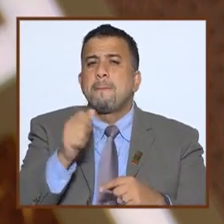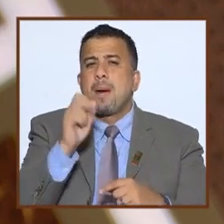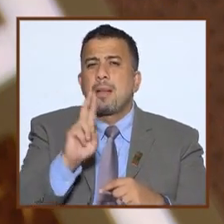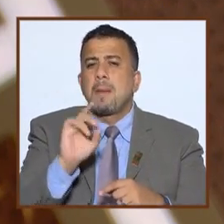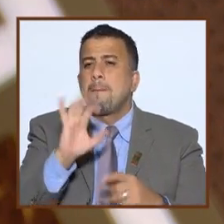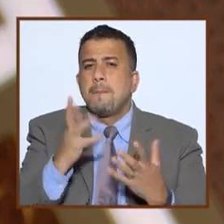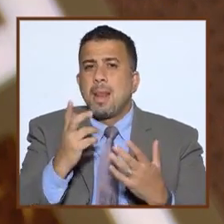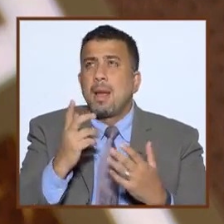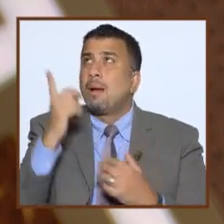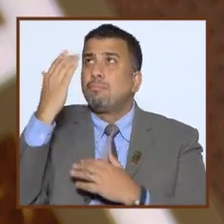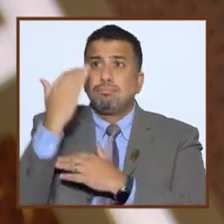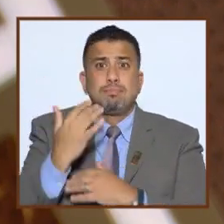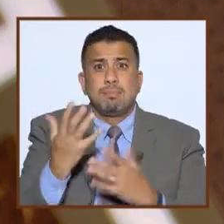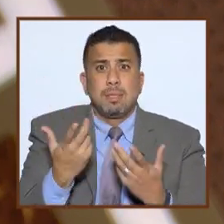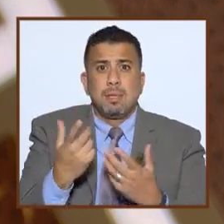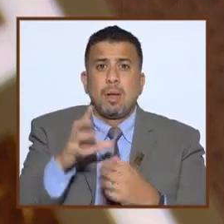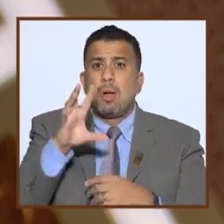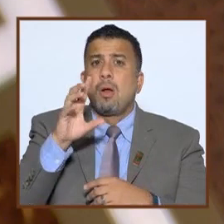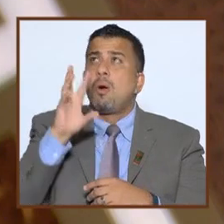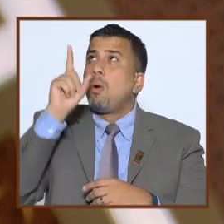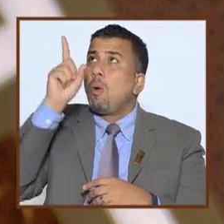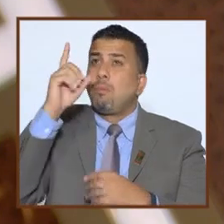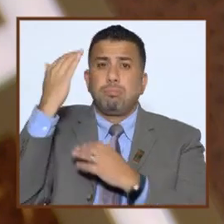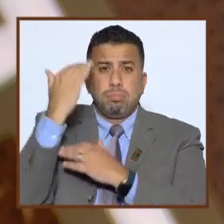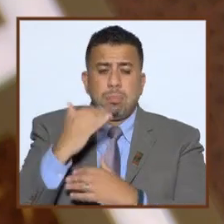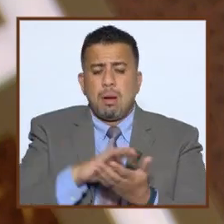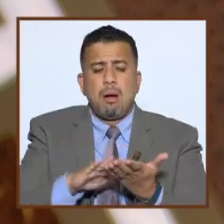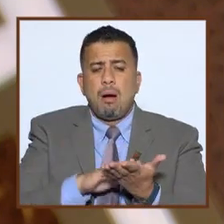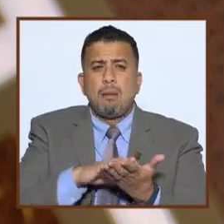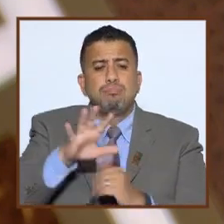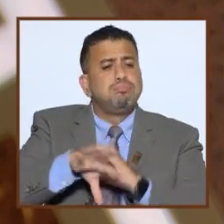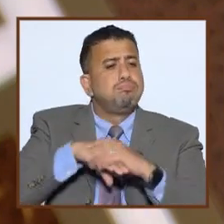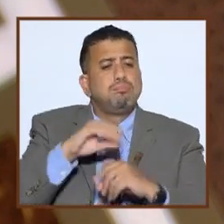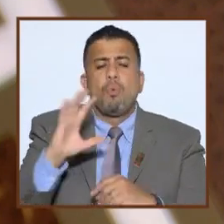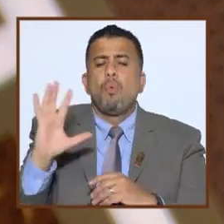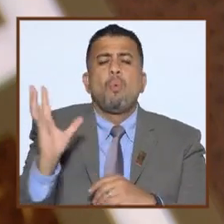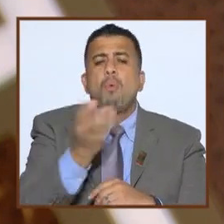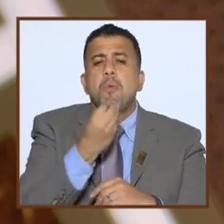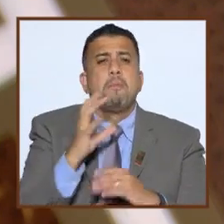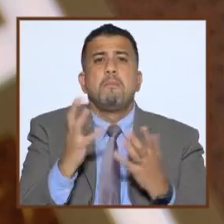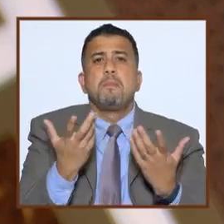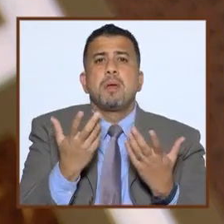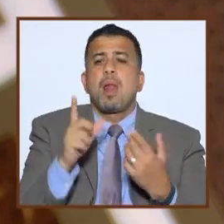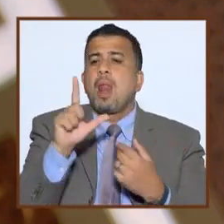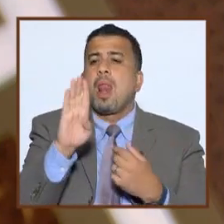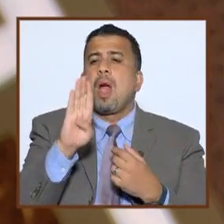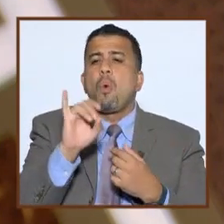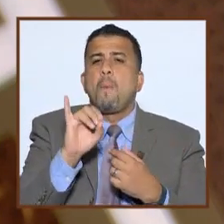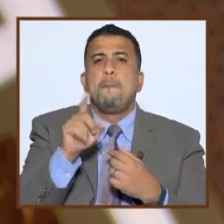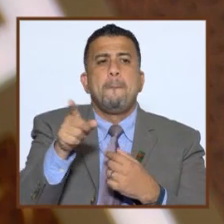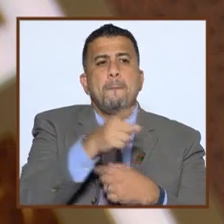والجل وعلى هو الذي خلق لكم ما في الارض جميعا لكم لام الاختصاص